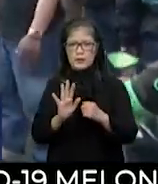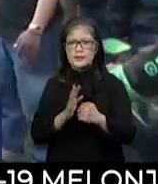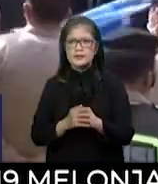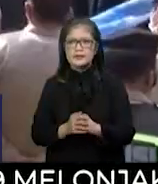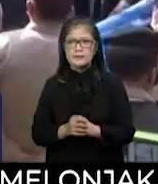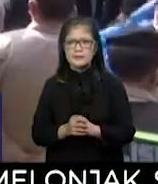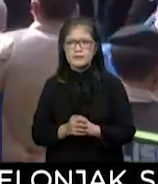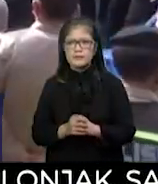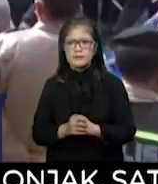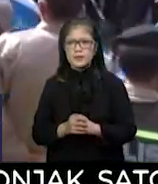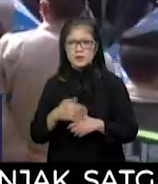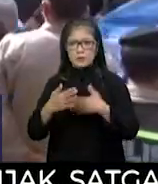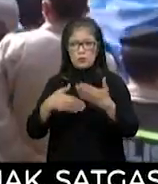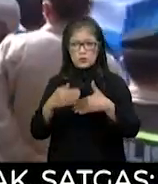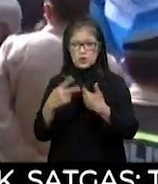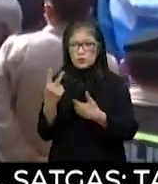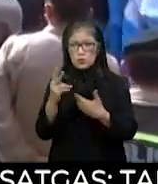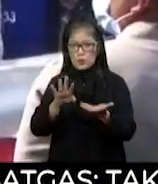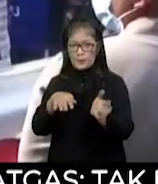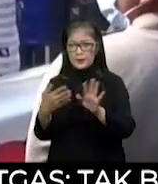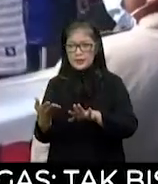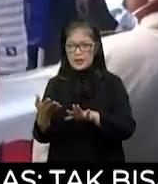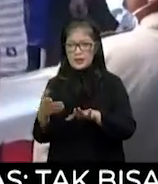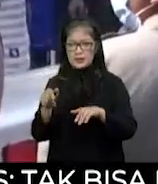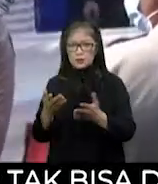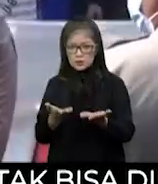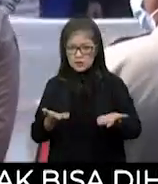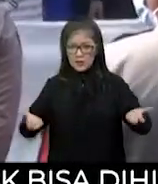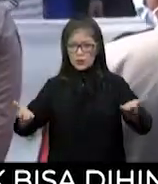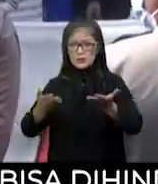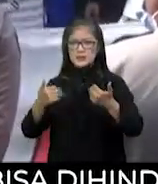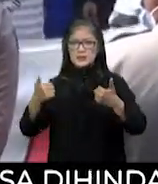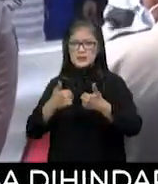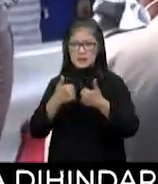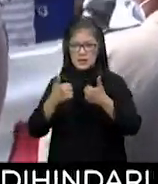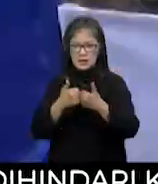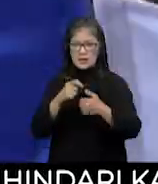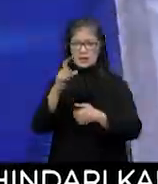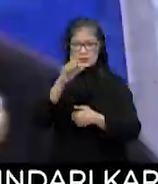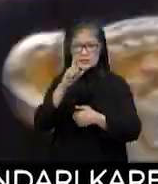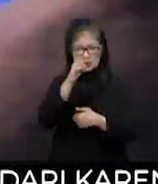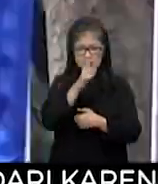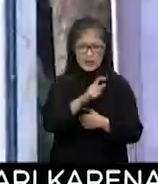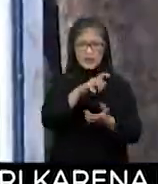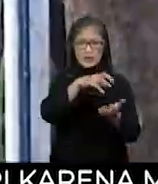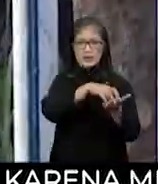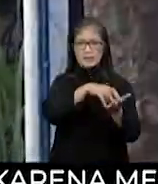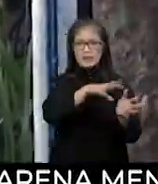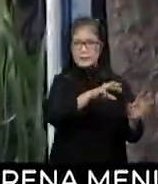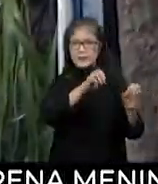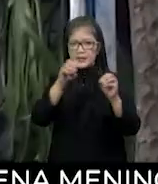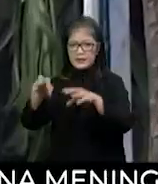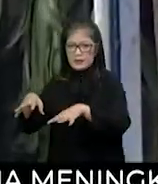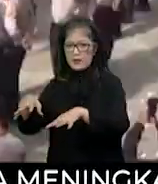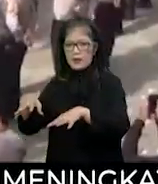Buntut dari insiden tewasnya dua boboto, membuat dua laga sisa grup C harus dipindah dari Stadion Gelora Bandung Lautan Api ke Stadion Jarak Harupat